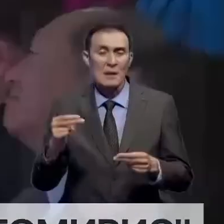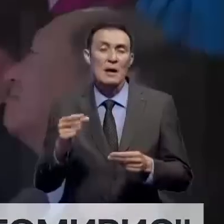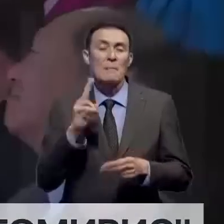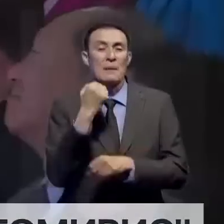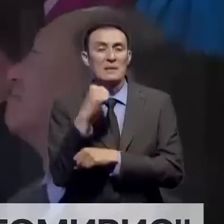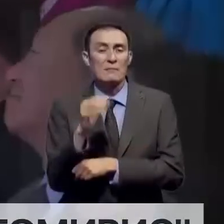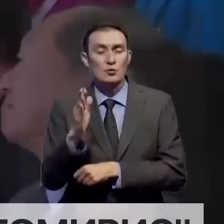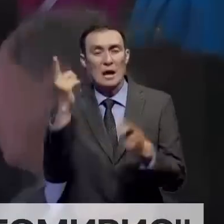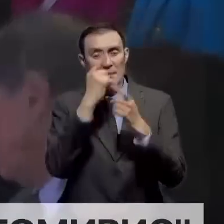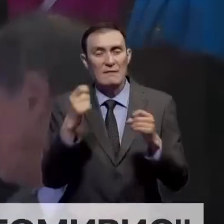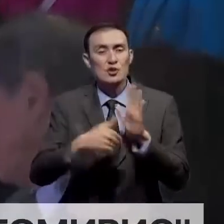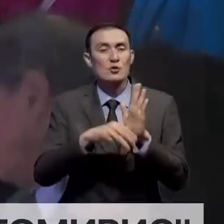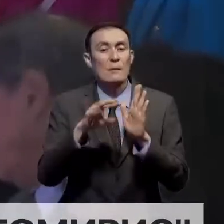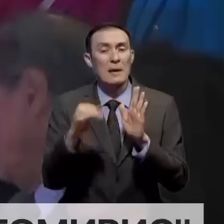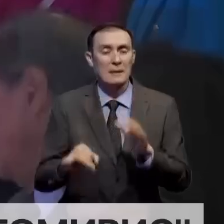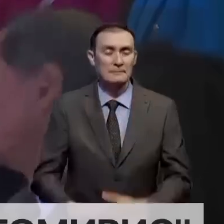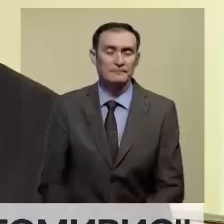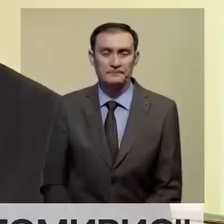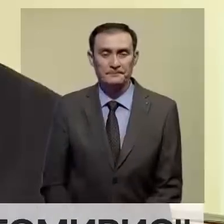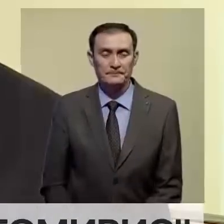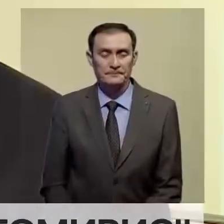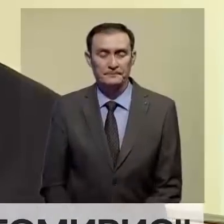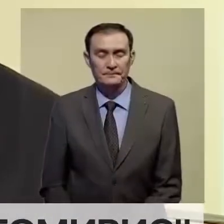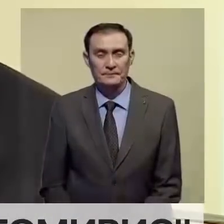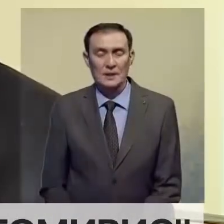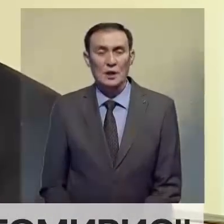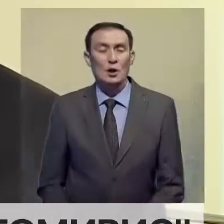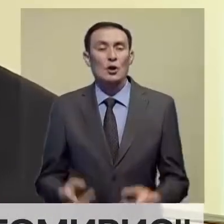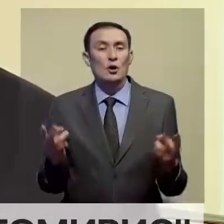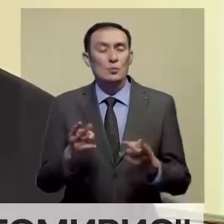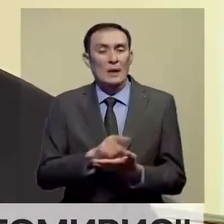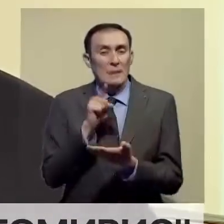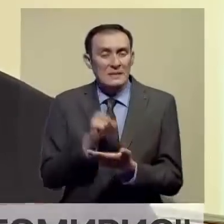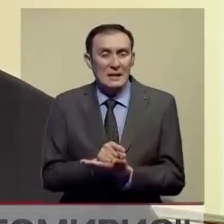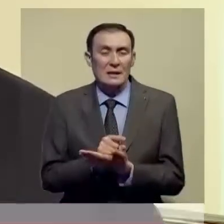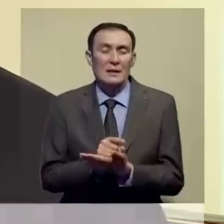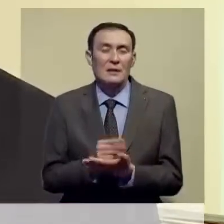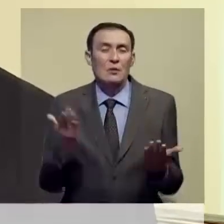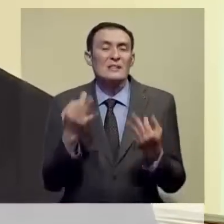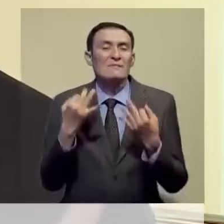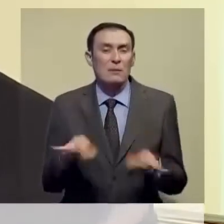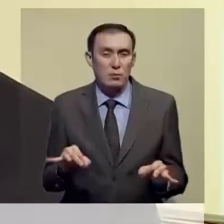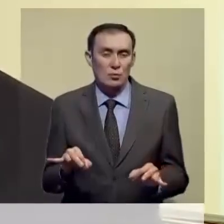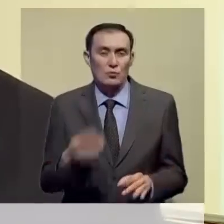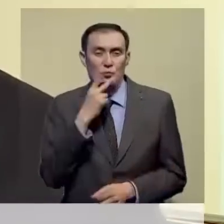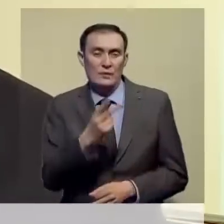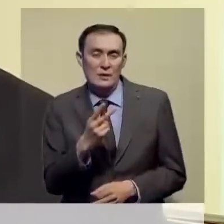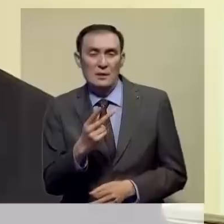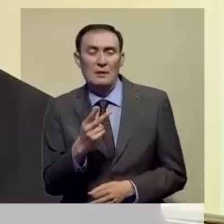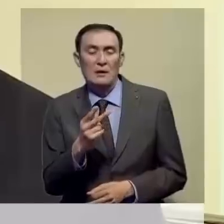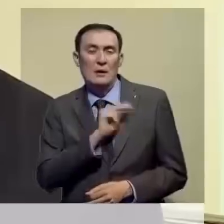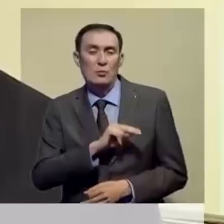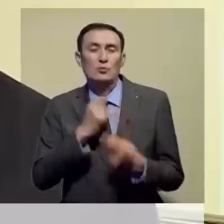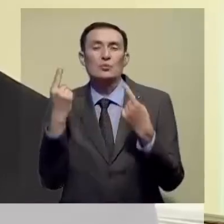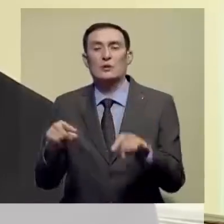номинациям. Победитель объявят 6 мая. Нужен обязательно какой-то вот простор. Увидеть, значит, работы других